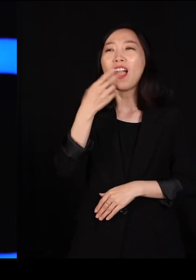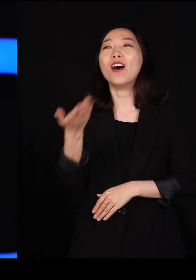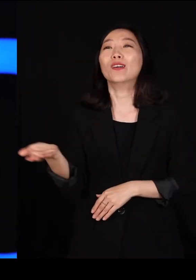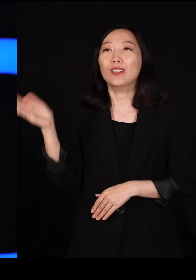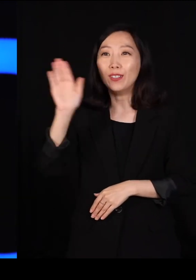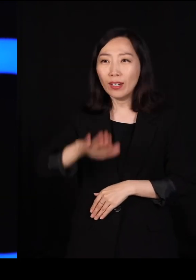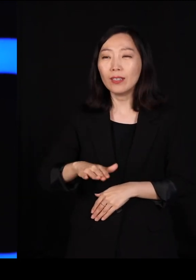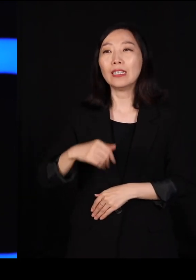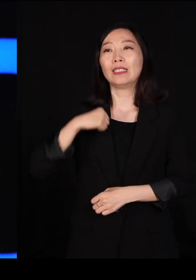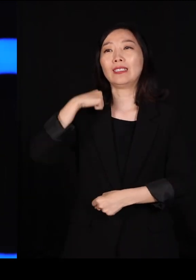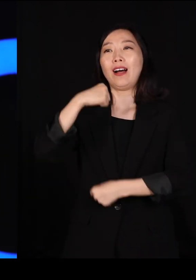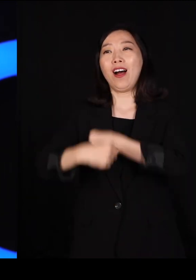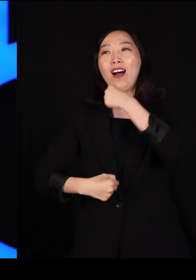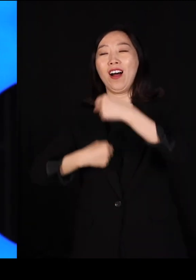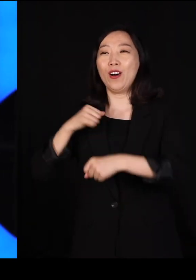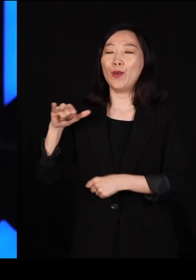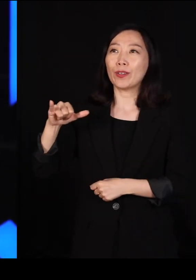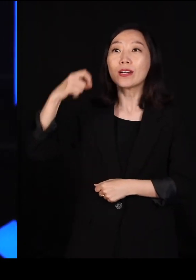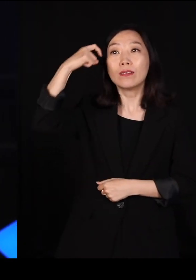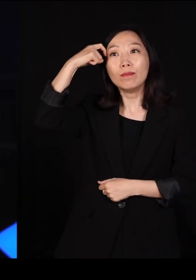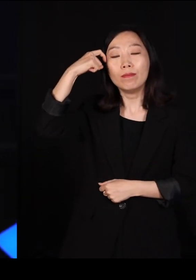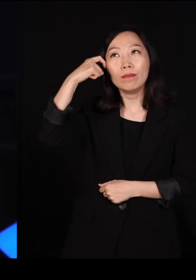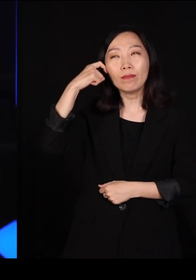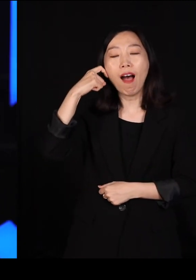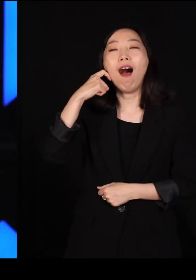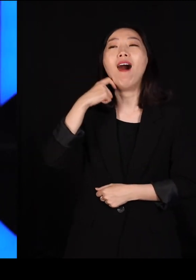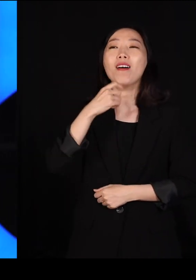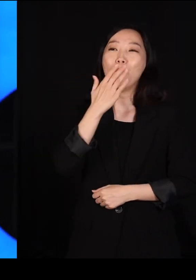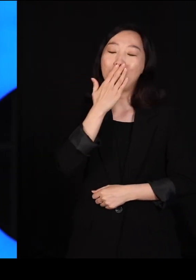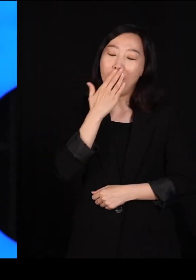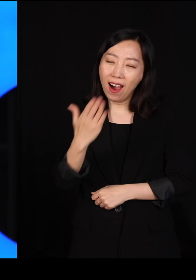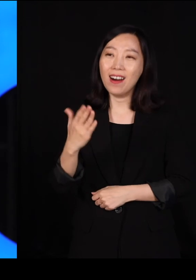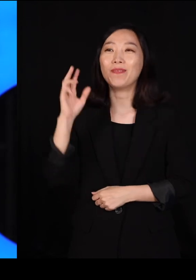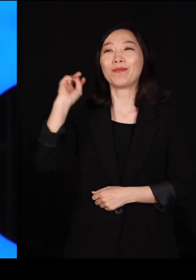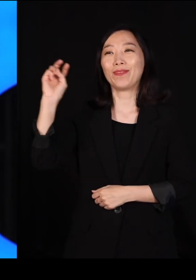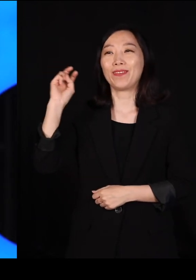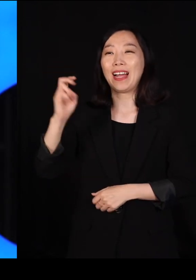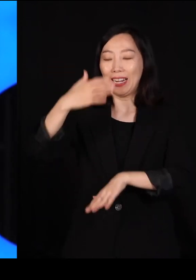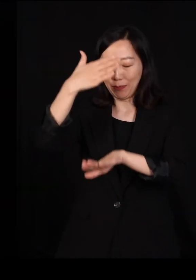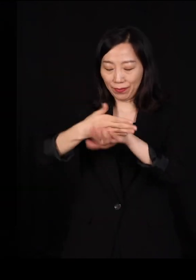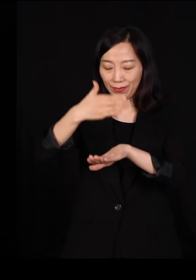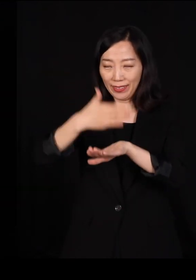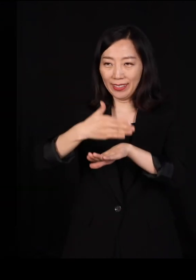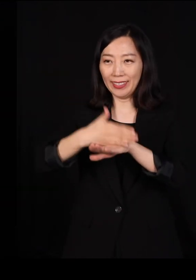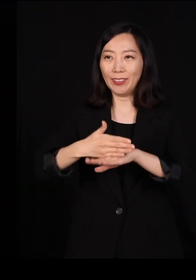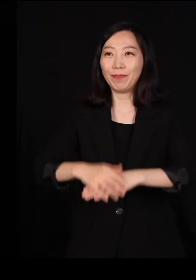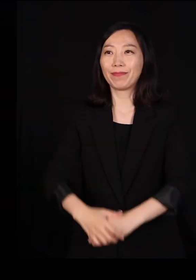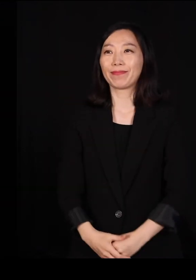자유롭게 날고 있다는 느낌이 드실 수도 있을 것 같아요. 감사합니다.